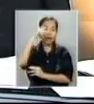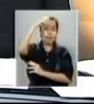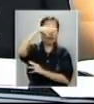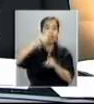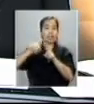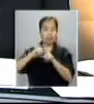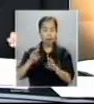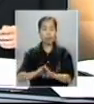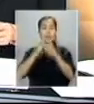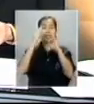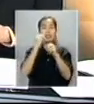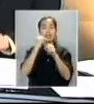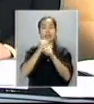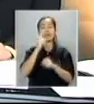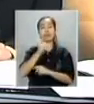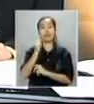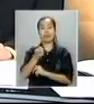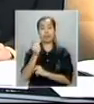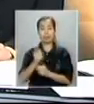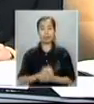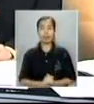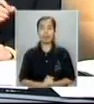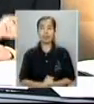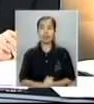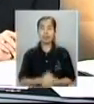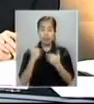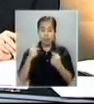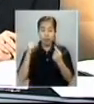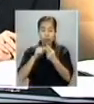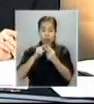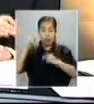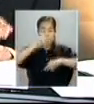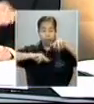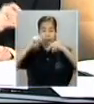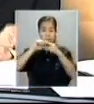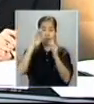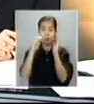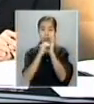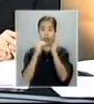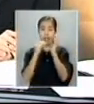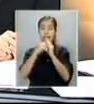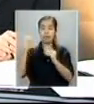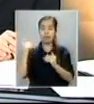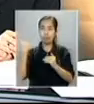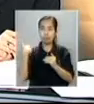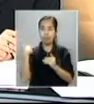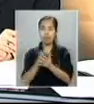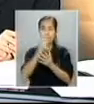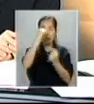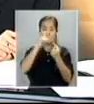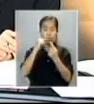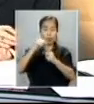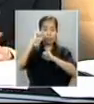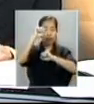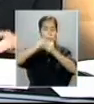ก็จะสามารถกลับมาใช้งานได้ตามปกติเช่นเดียวกัน ครับและบรรยากาศในค่ำคืนของกรุงเทพมหานครยังคงเงียบสงบอีกครั้งนะครับหลังจากที่มีการประกาศเคอร์ฟิ